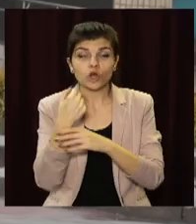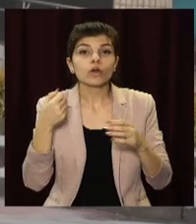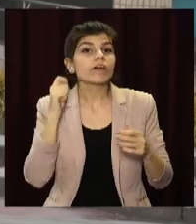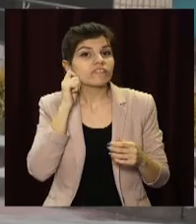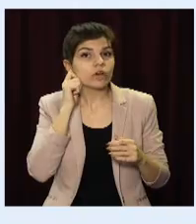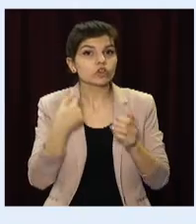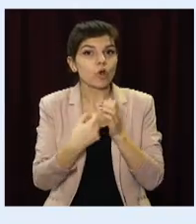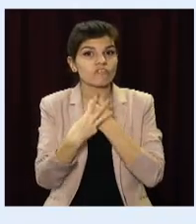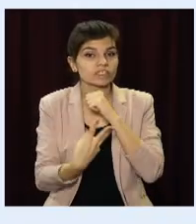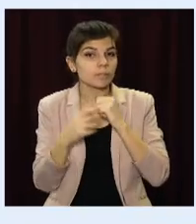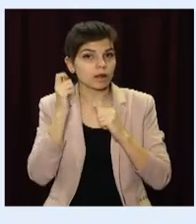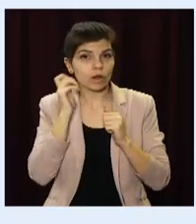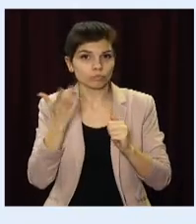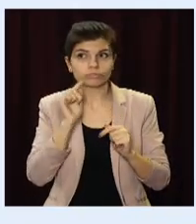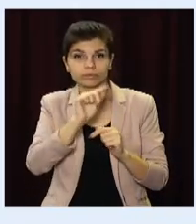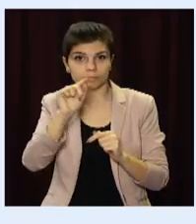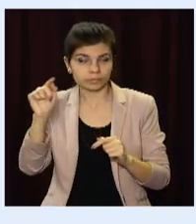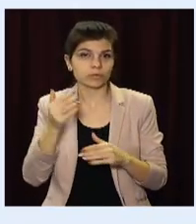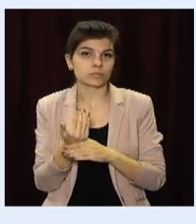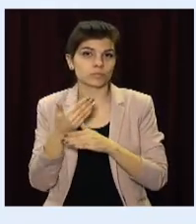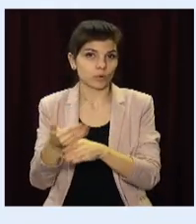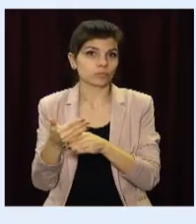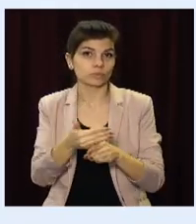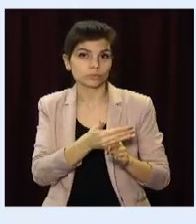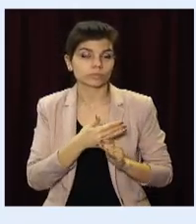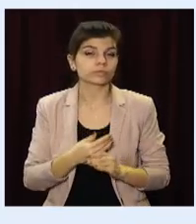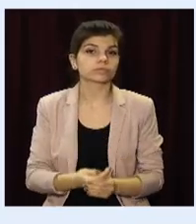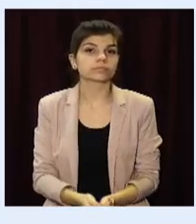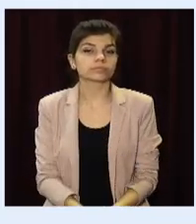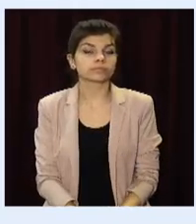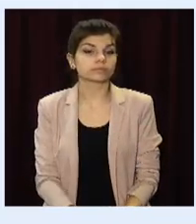18 років. Вікторія Вахрушина, Олександр Вернигоров, Open News, телеканал «Відкритий».